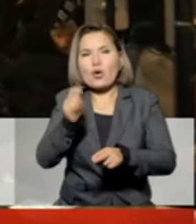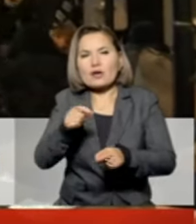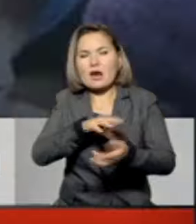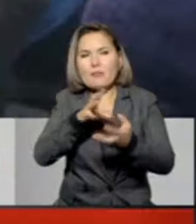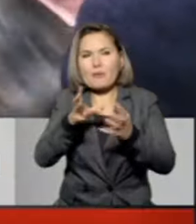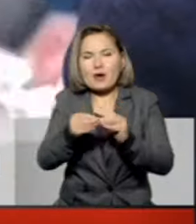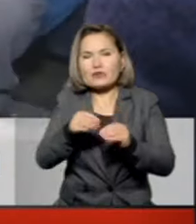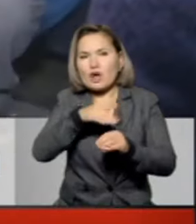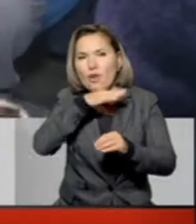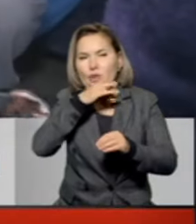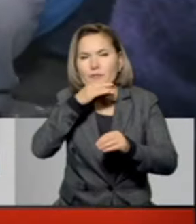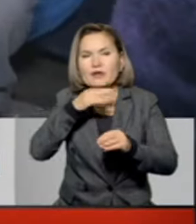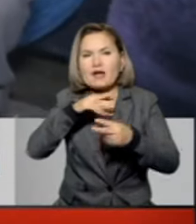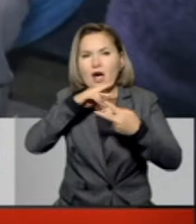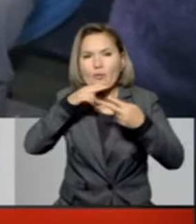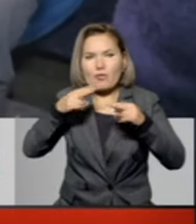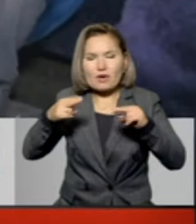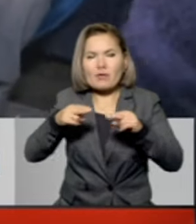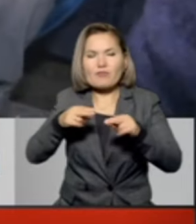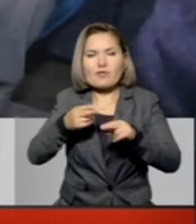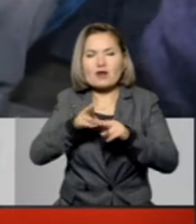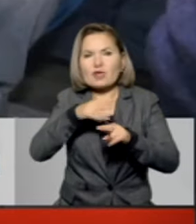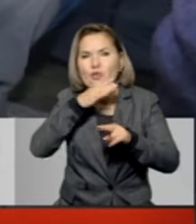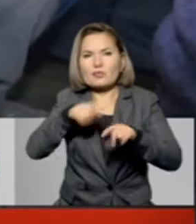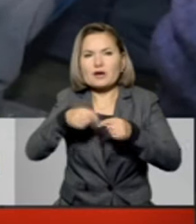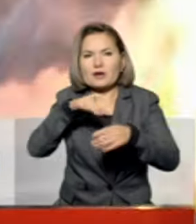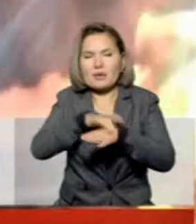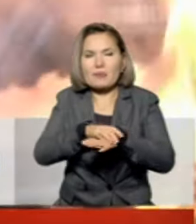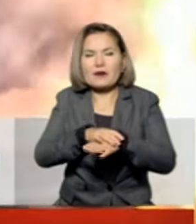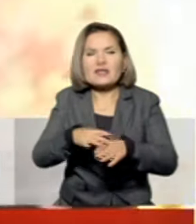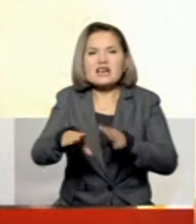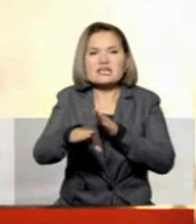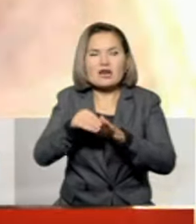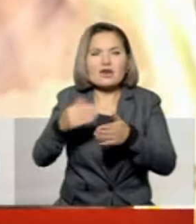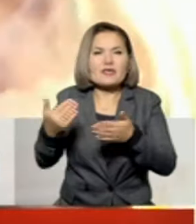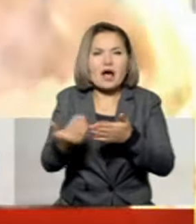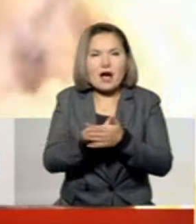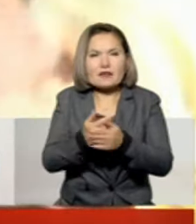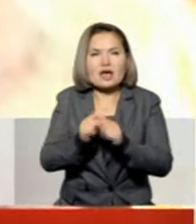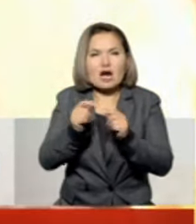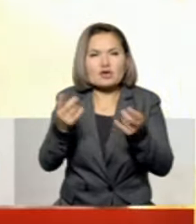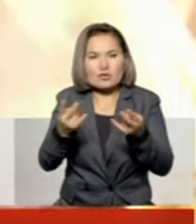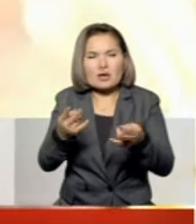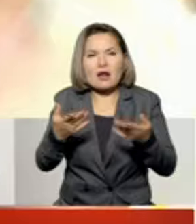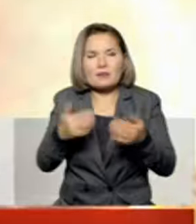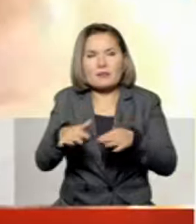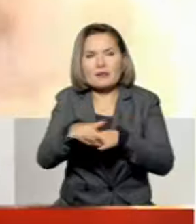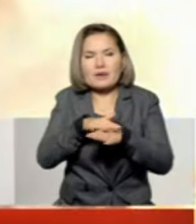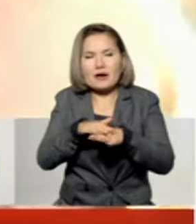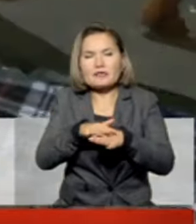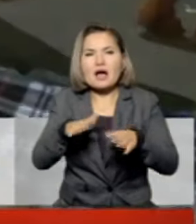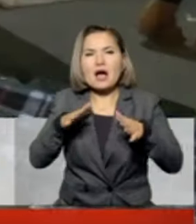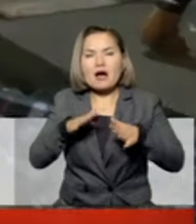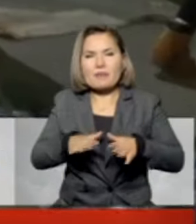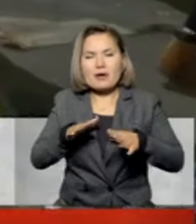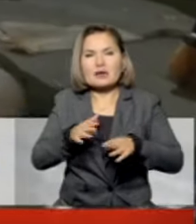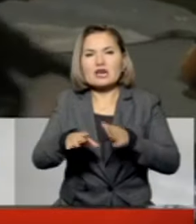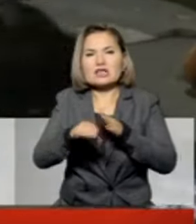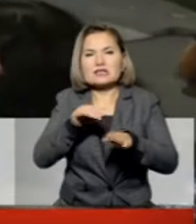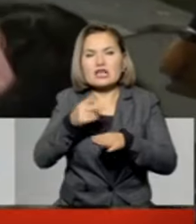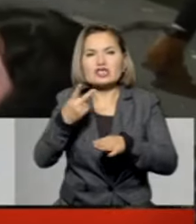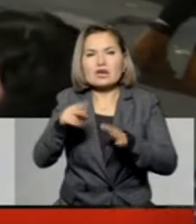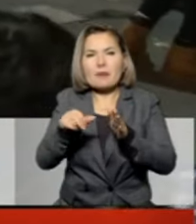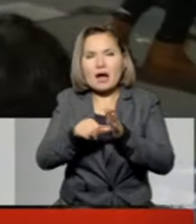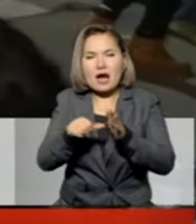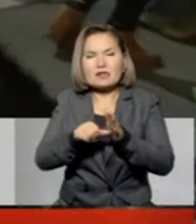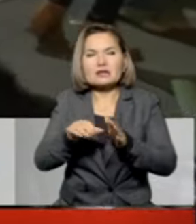нәтижелері жаппай бұрмаланған. Сол себепті сайлауды қайта ұйымдастыру керек. Грузияда парламенттік сайлау қазанның 26-сында өтті. Онда